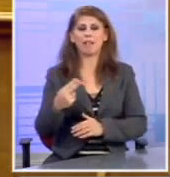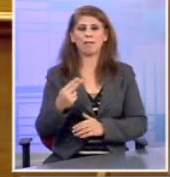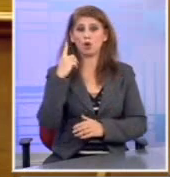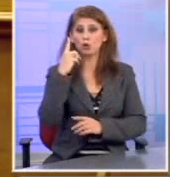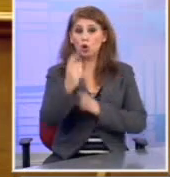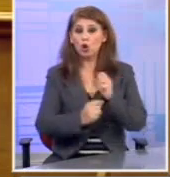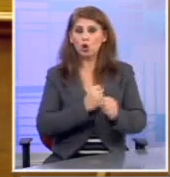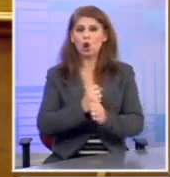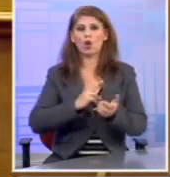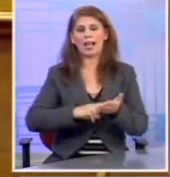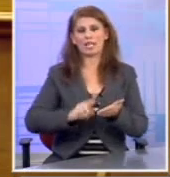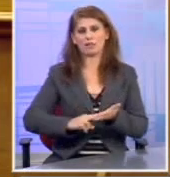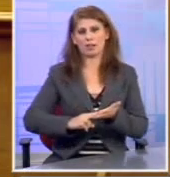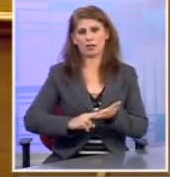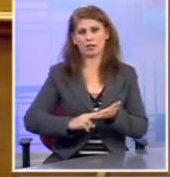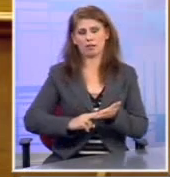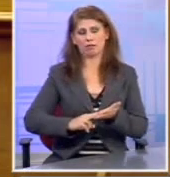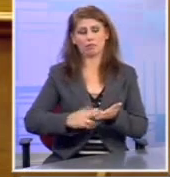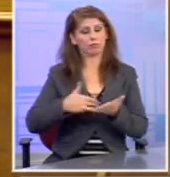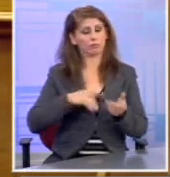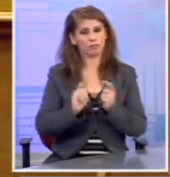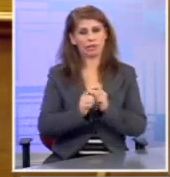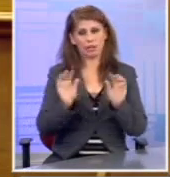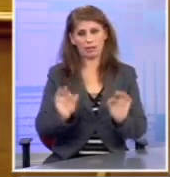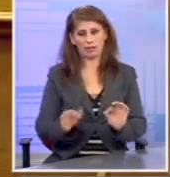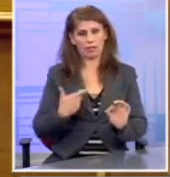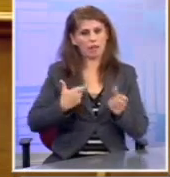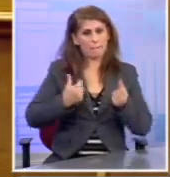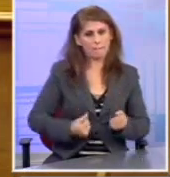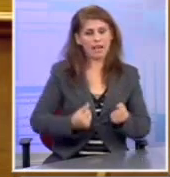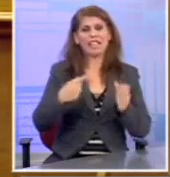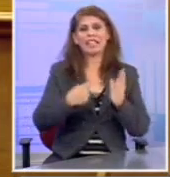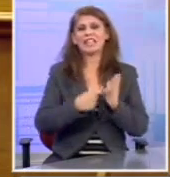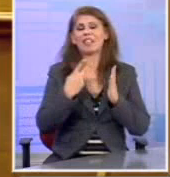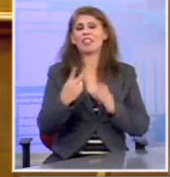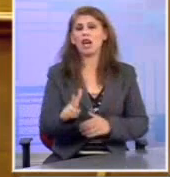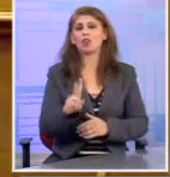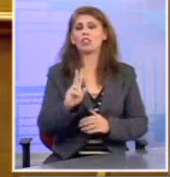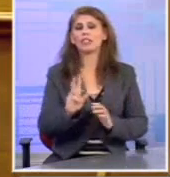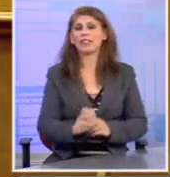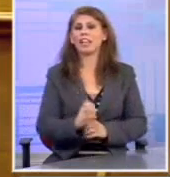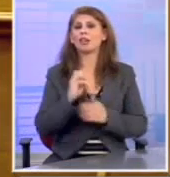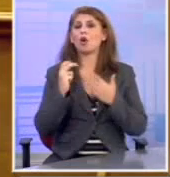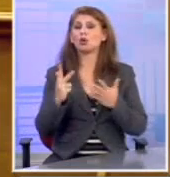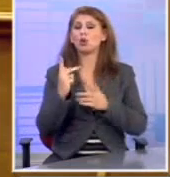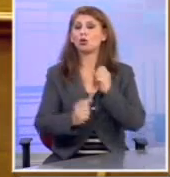εισφορές. Εμείς με τη μεταρρύθμιση θα τους επιβαρύνουμε με 1.238 ετησίως.